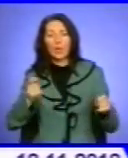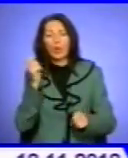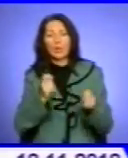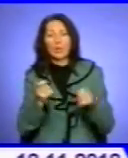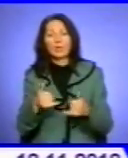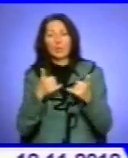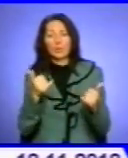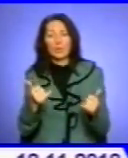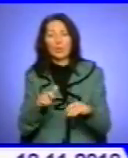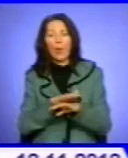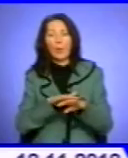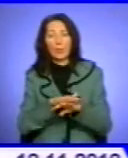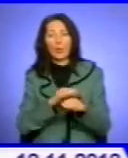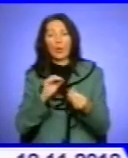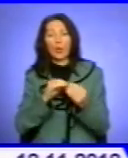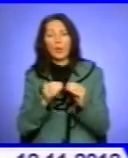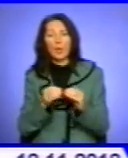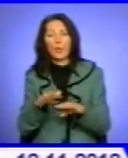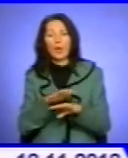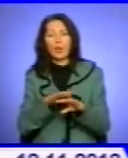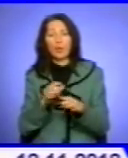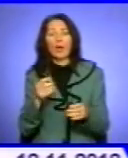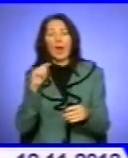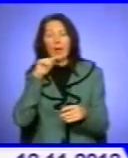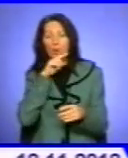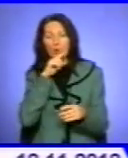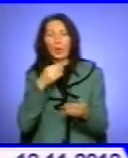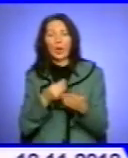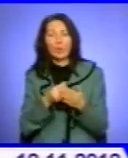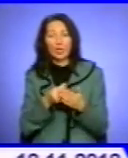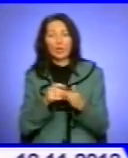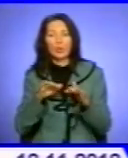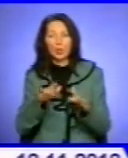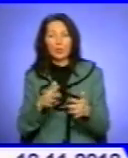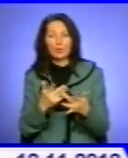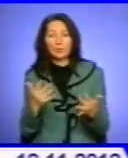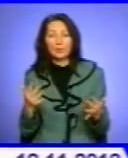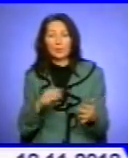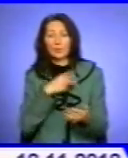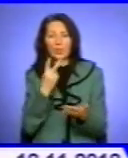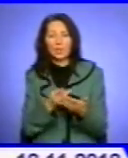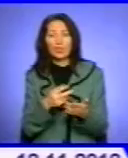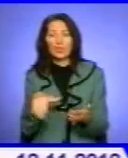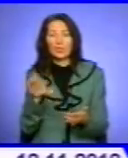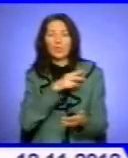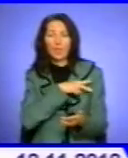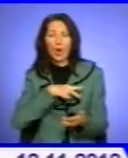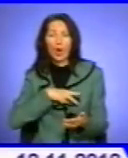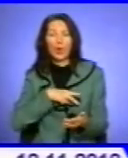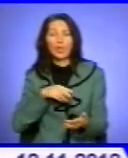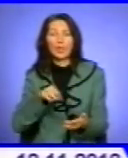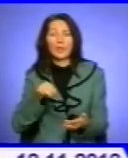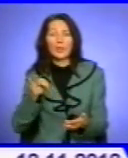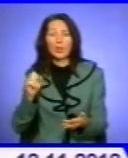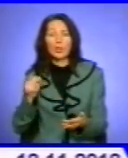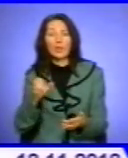проблемам ринкової економіки, міжнародних фінансів, бюджету і бюджетного процесу. Незважаючи на всі нагороди і титули, Сергій